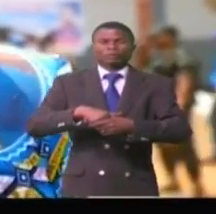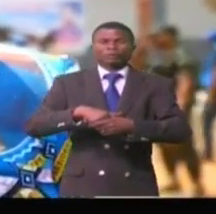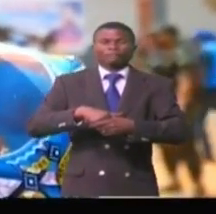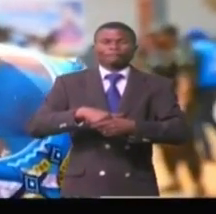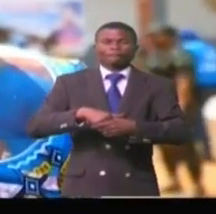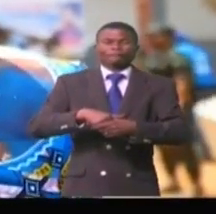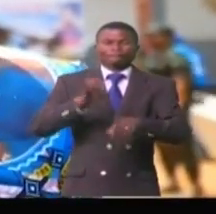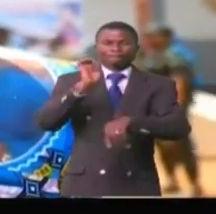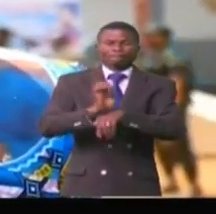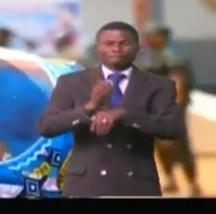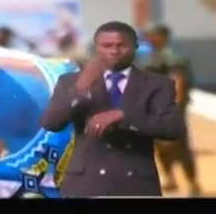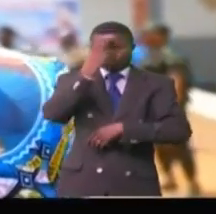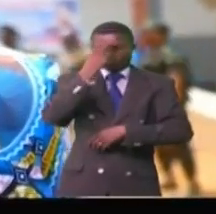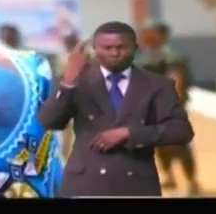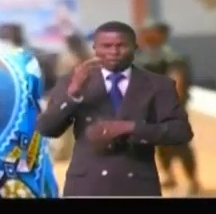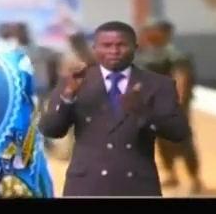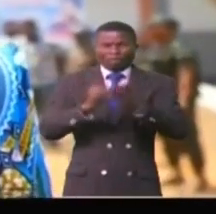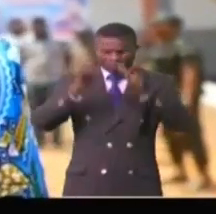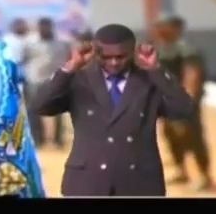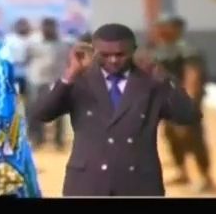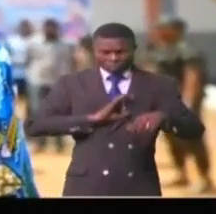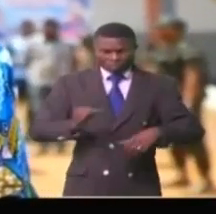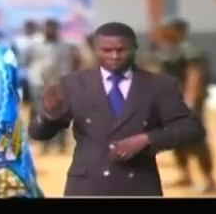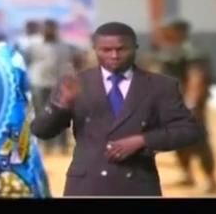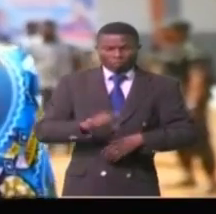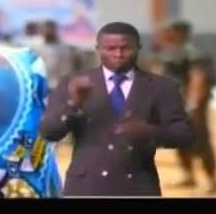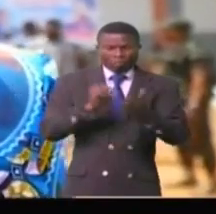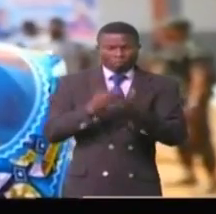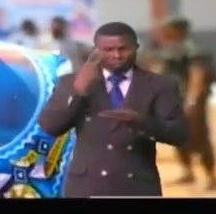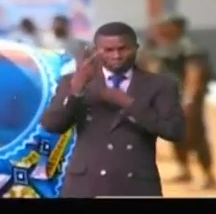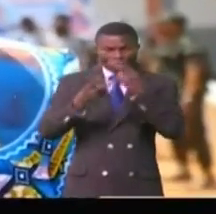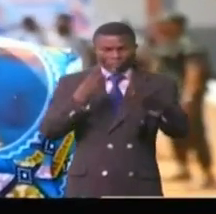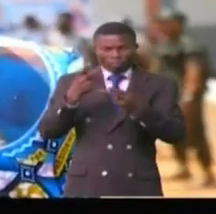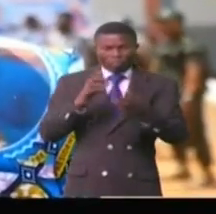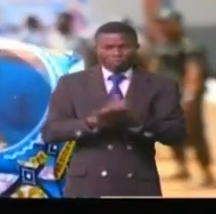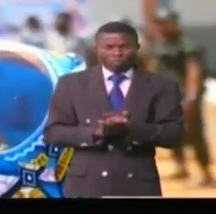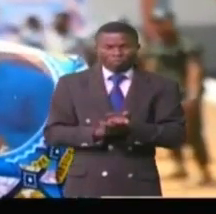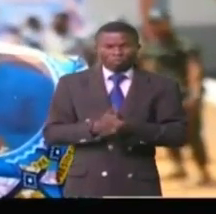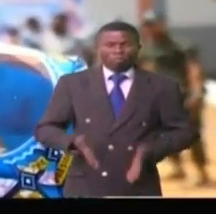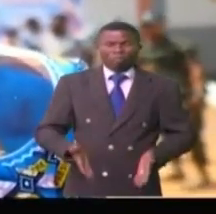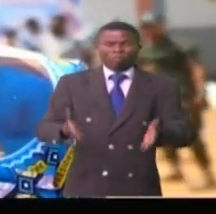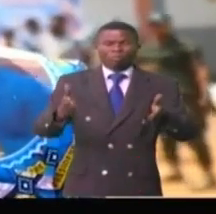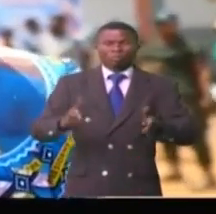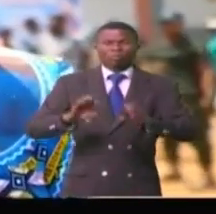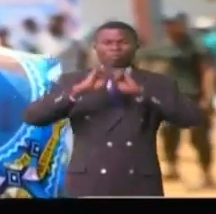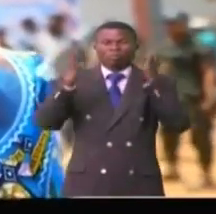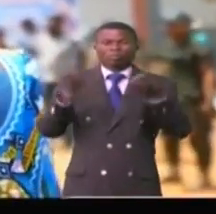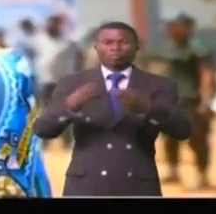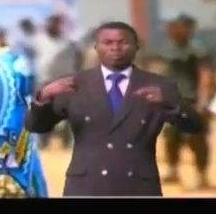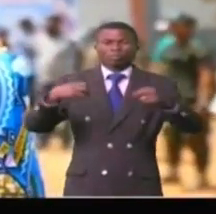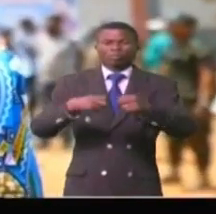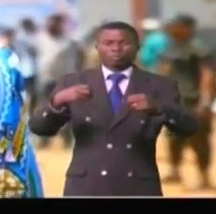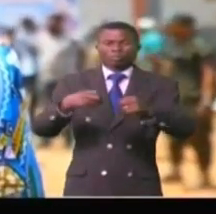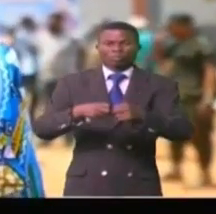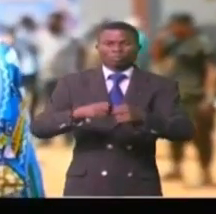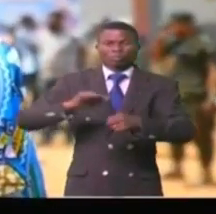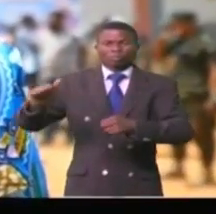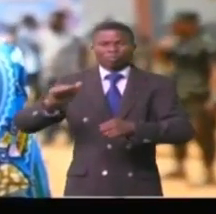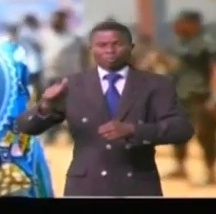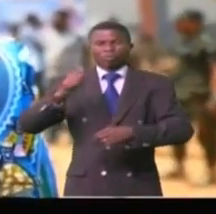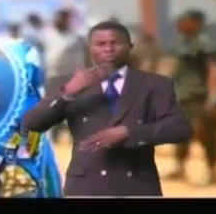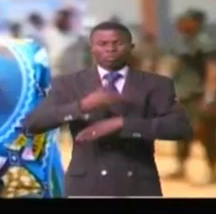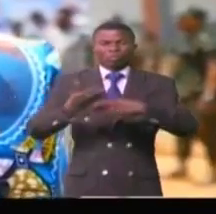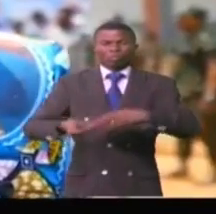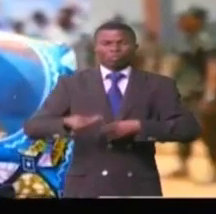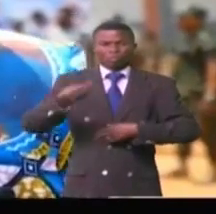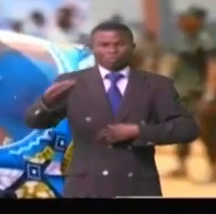de l'église catholique. Il vient pour visiter la sous-station de la SNEL qui est en train de